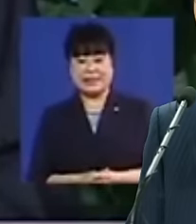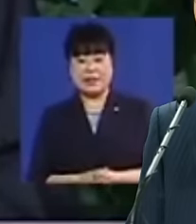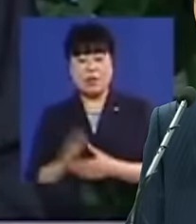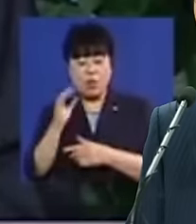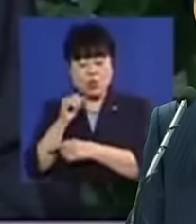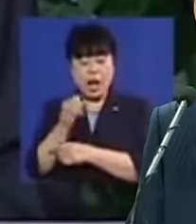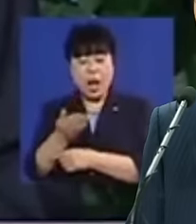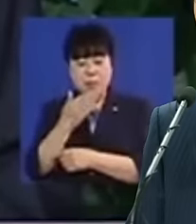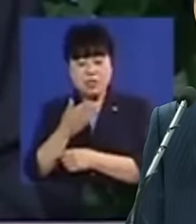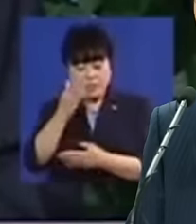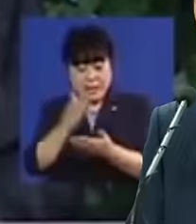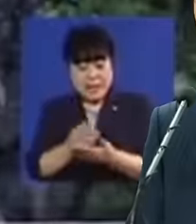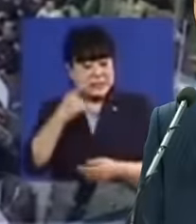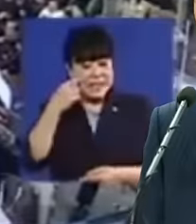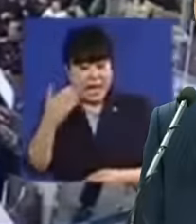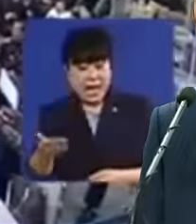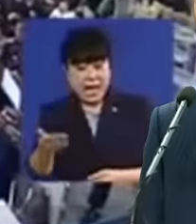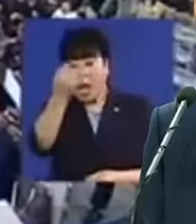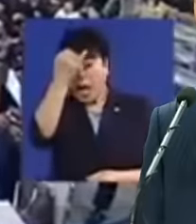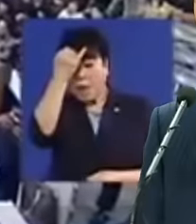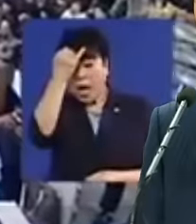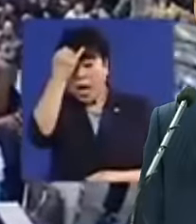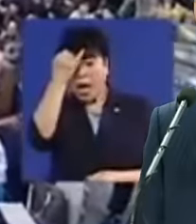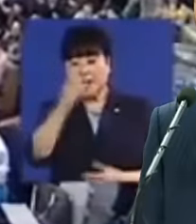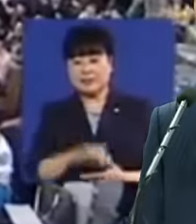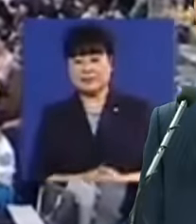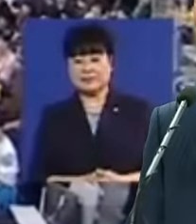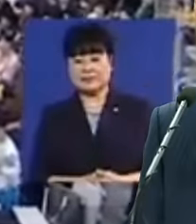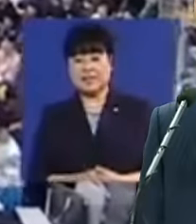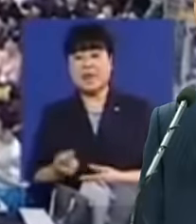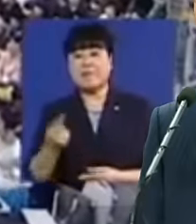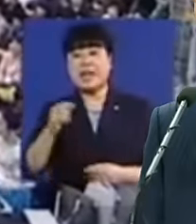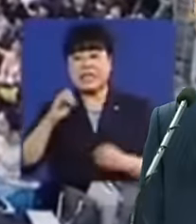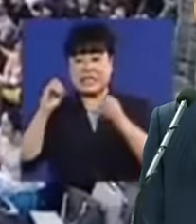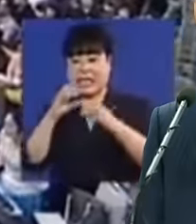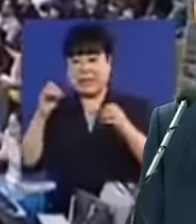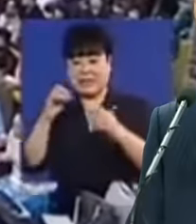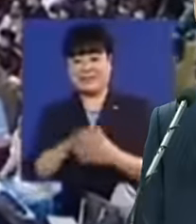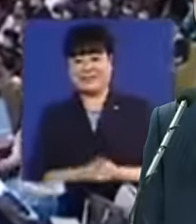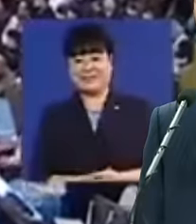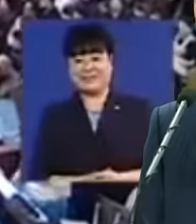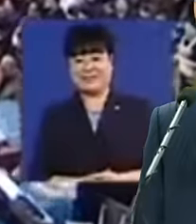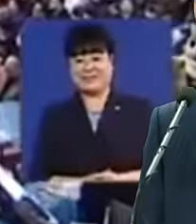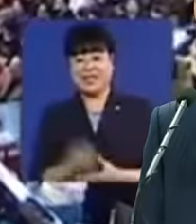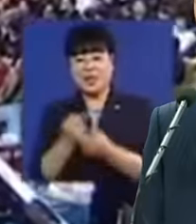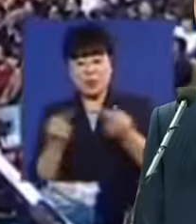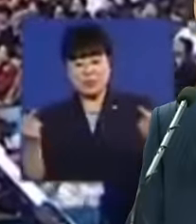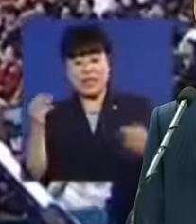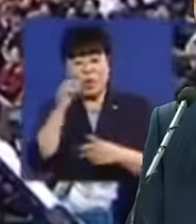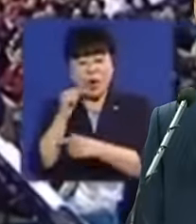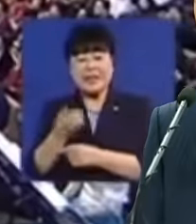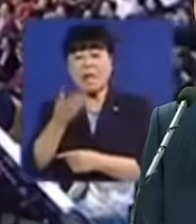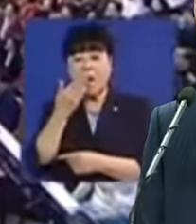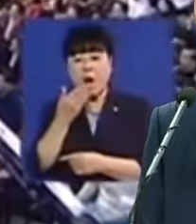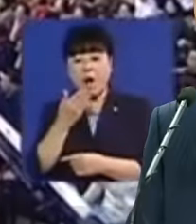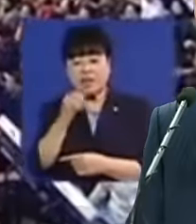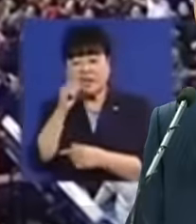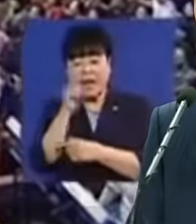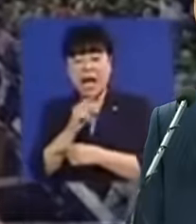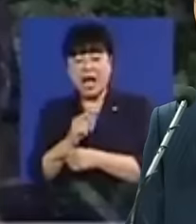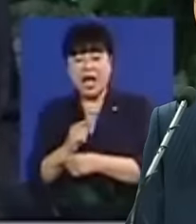모든 실과를 다 먹지 말라고 하더냐? 하와가 빨리 대답을 했어요. 동산의 모든 실과는 다 먹되 이 선악을